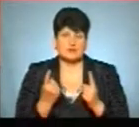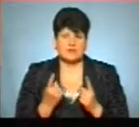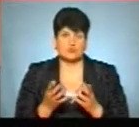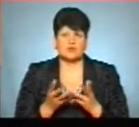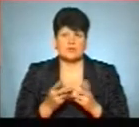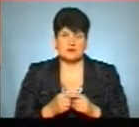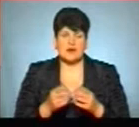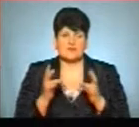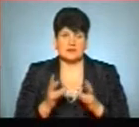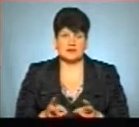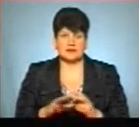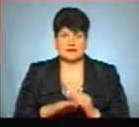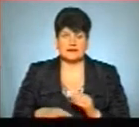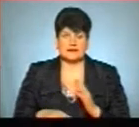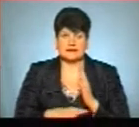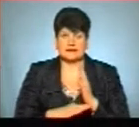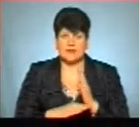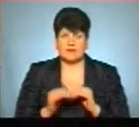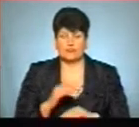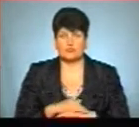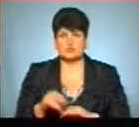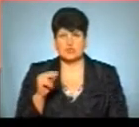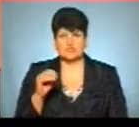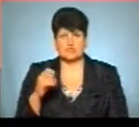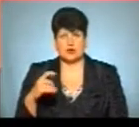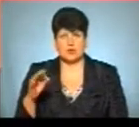аварійних дерев на вулиці Чехова. Дивимося її коментар.